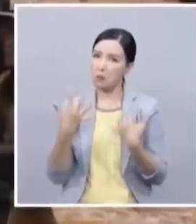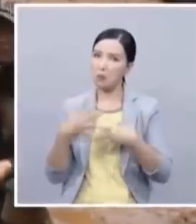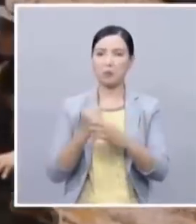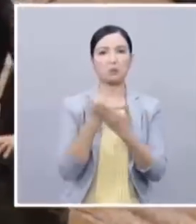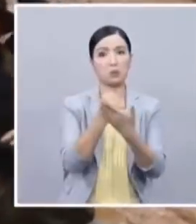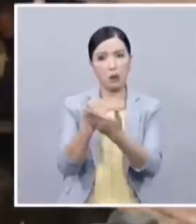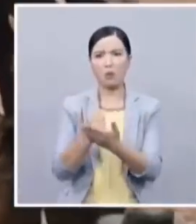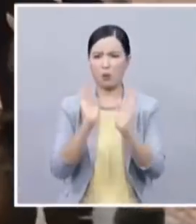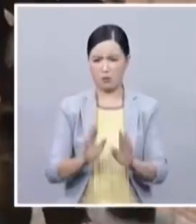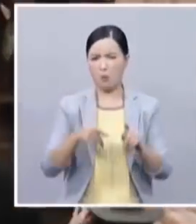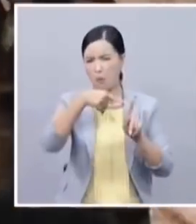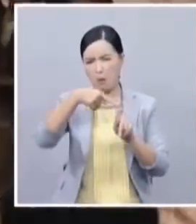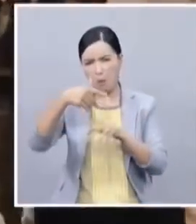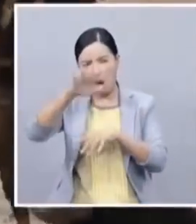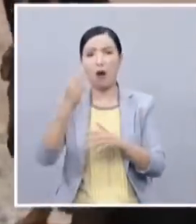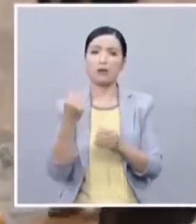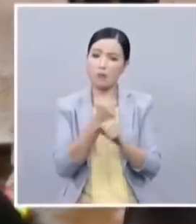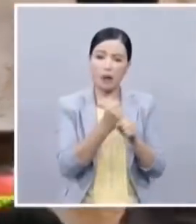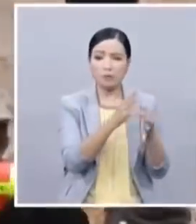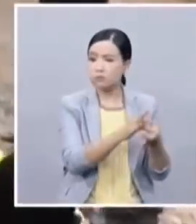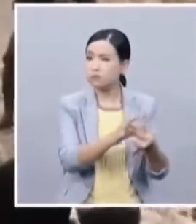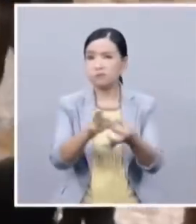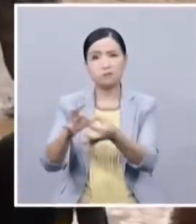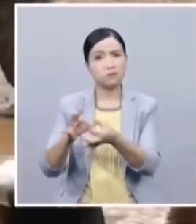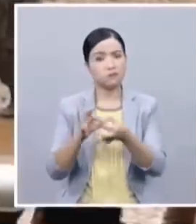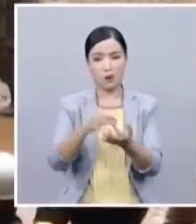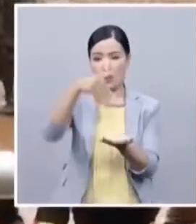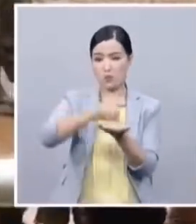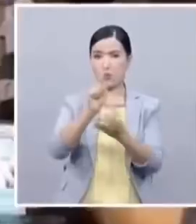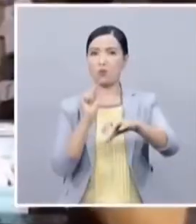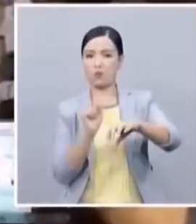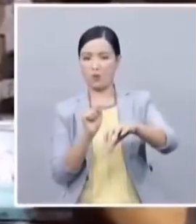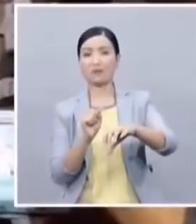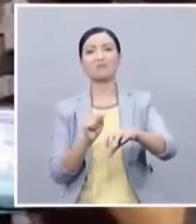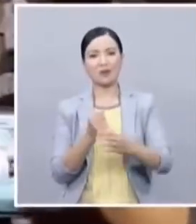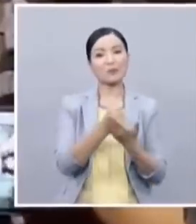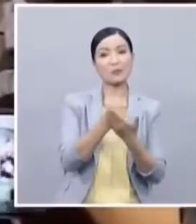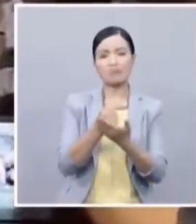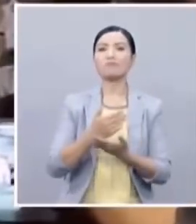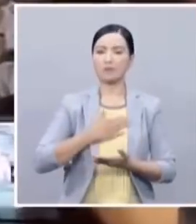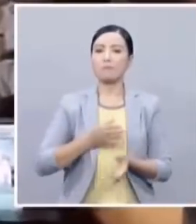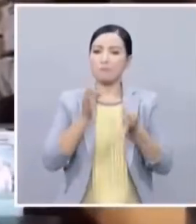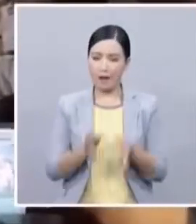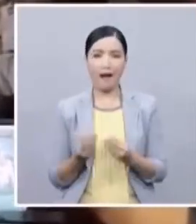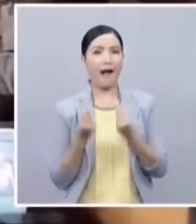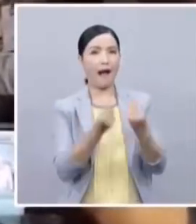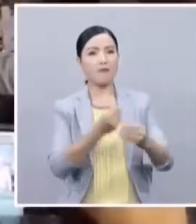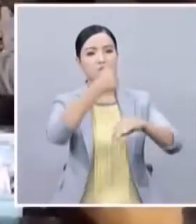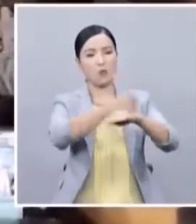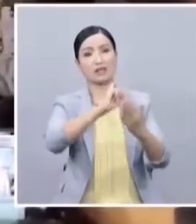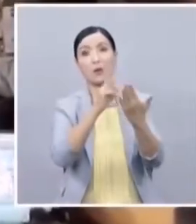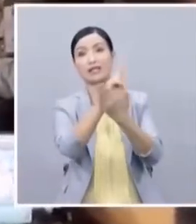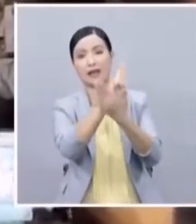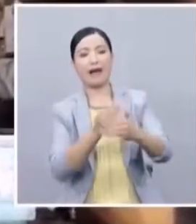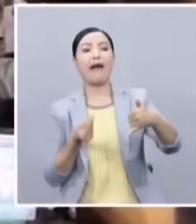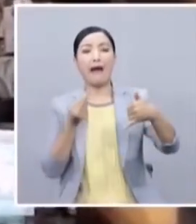วข้องหลายพันคนที่ทำงานประสานสอดคล้องกันภายใต้ศูนย์อำนวยการร่วม ซึ่งผมได้ตกลงใจมอบหมายให้ผู้ว่าราชการจังหวัดเชียงราย